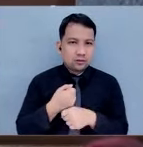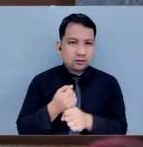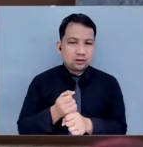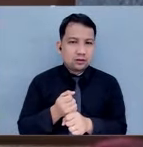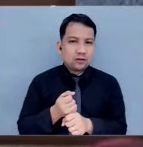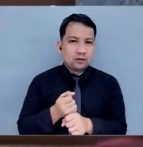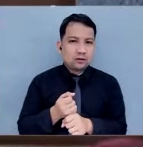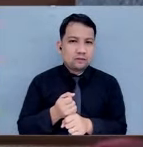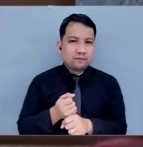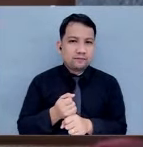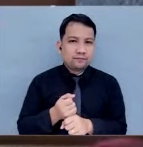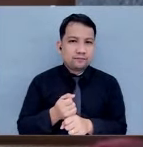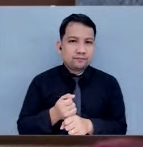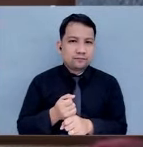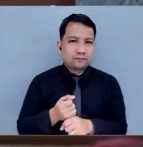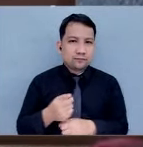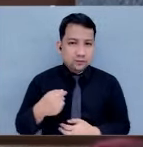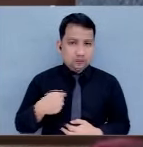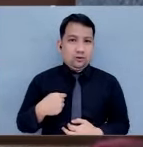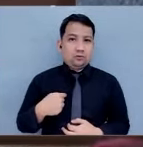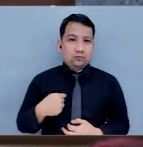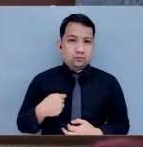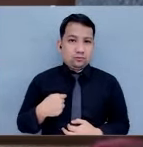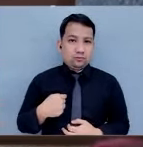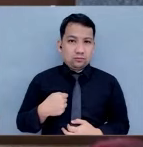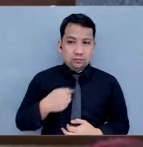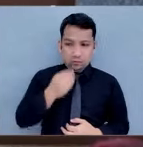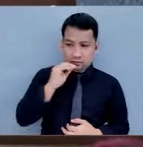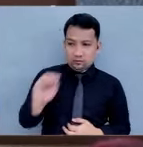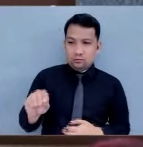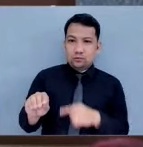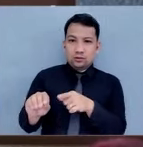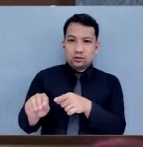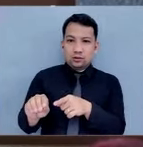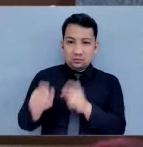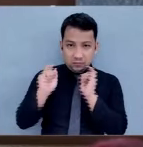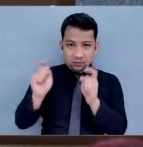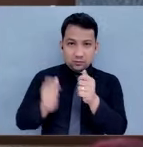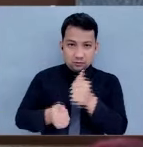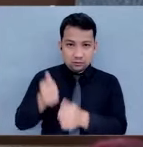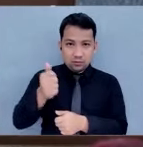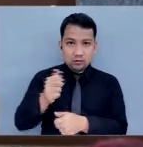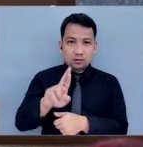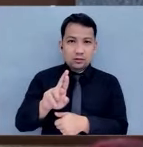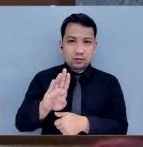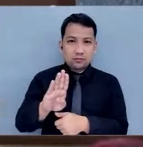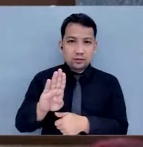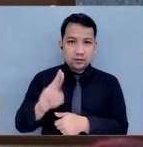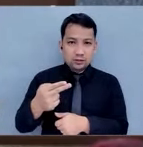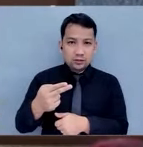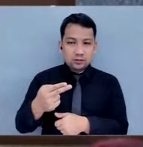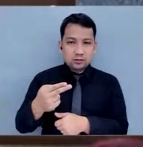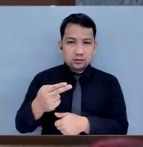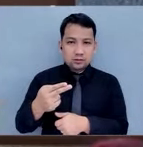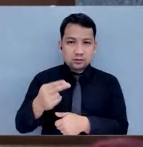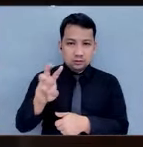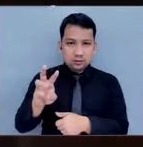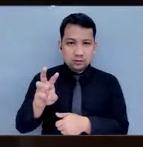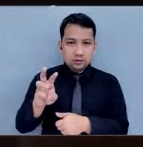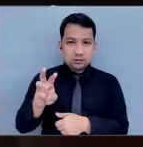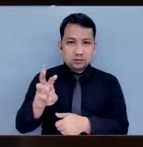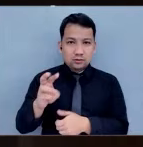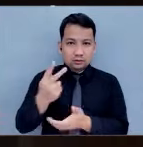na kung ako utusan ko kayo napasa ang rb6 in 2 weeks baka ak tatanggalin ninyo